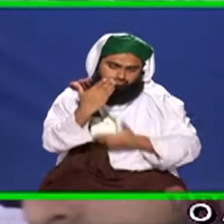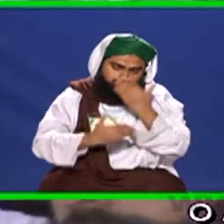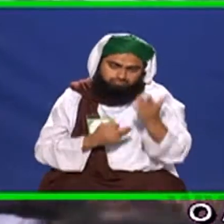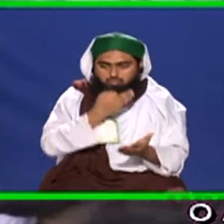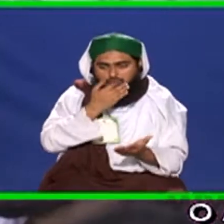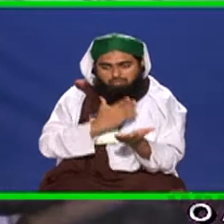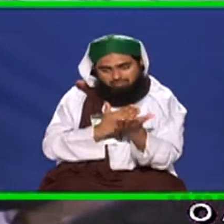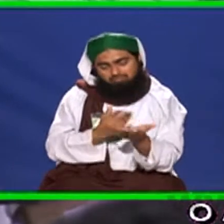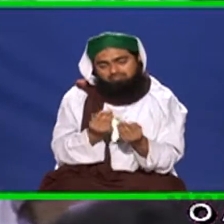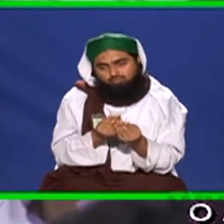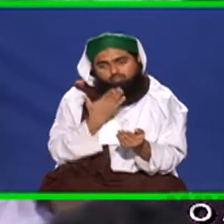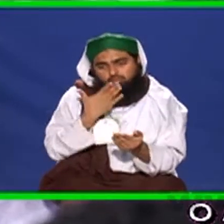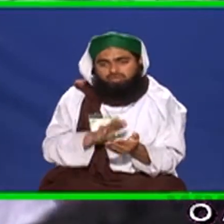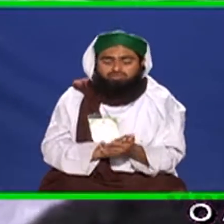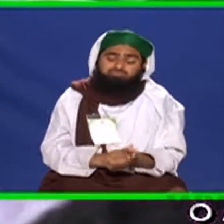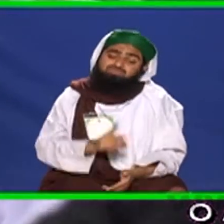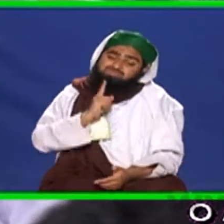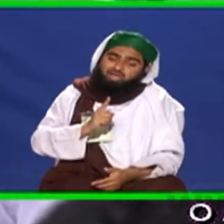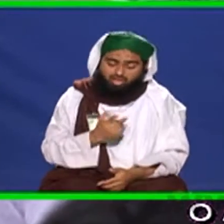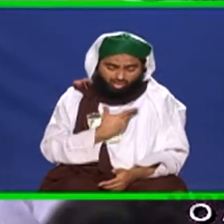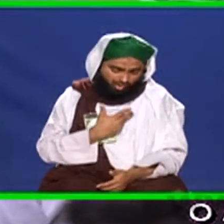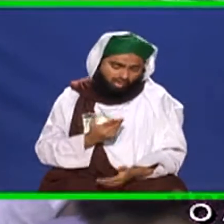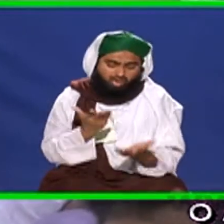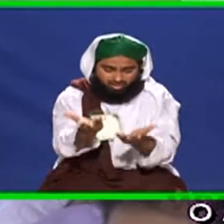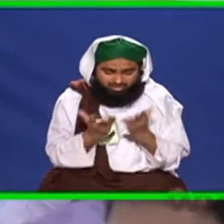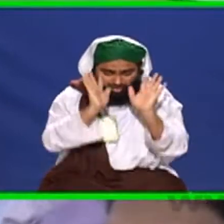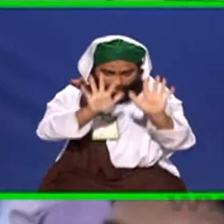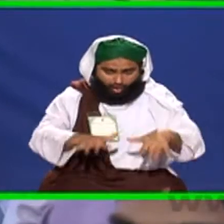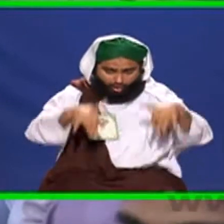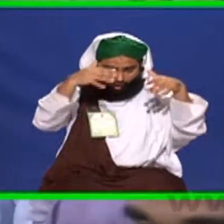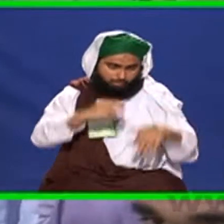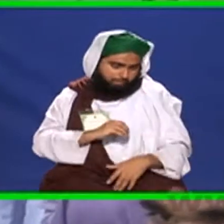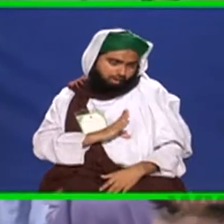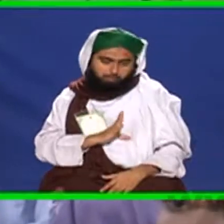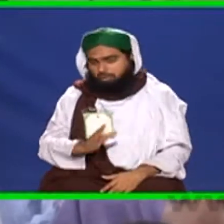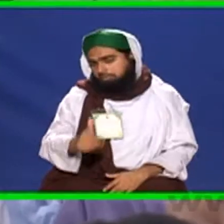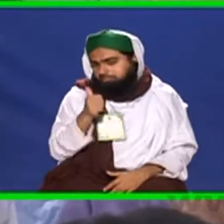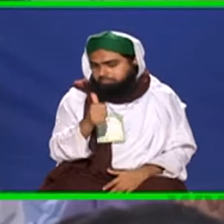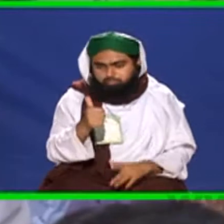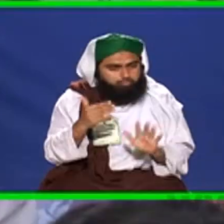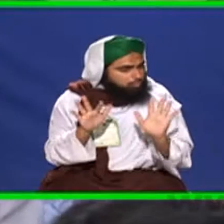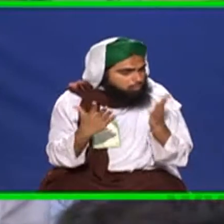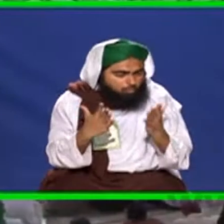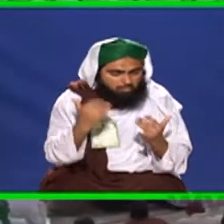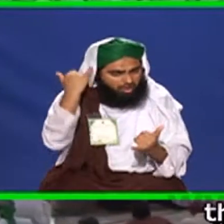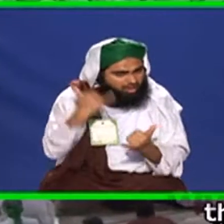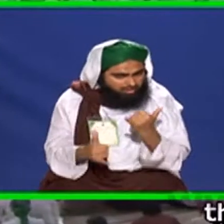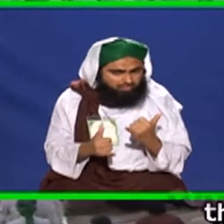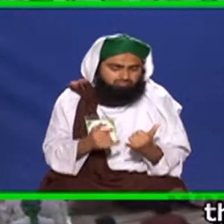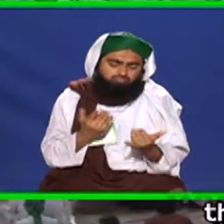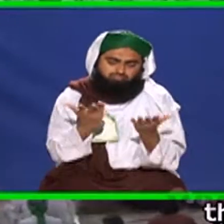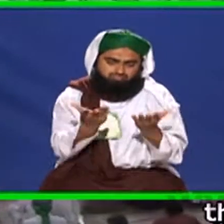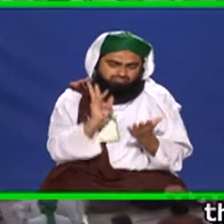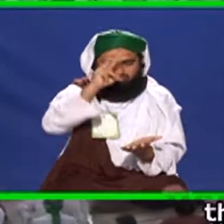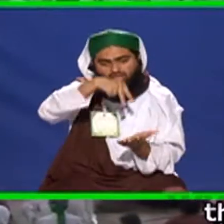अगर तेरे दरबार के शान शान मेरे अमाल नहीं तो क़यामत में मुझे इसलिए अंधा उठाना ताकि